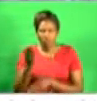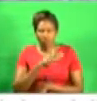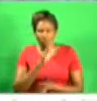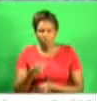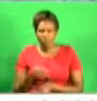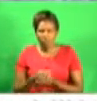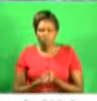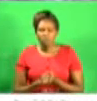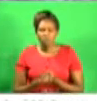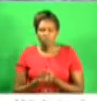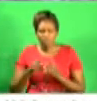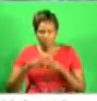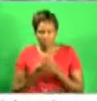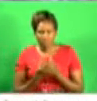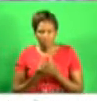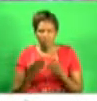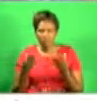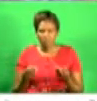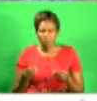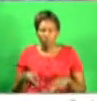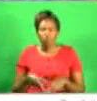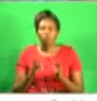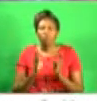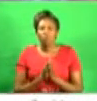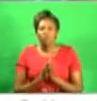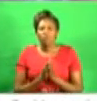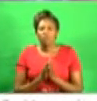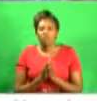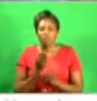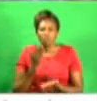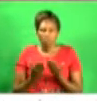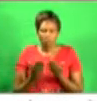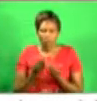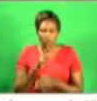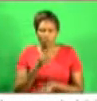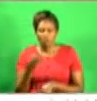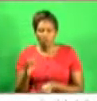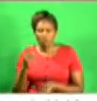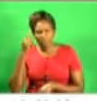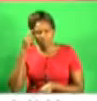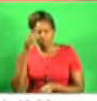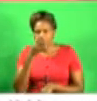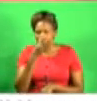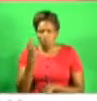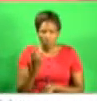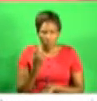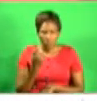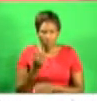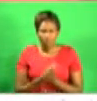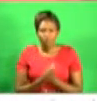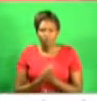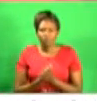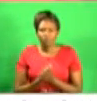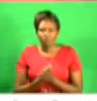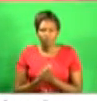committed. It started in a very simple way. Perhaps what one of them thought was a joke. Video ya